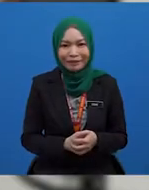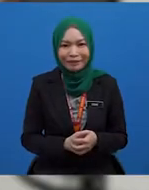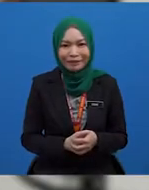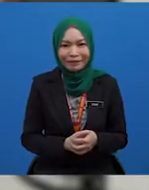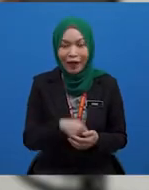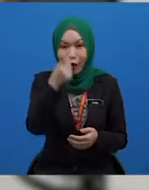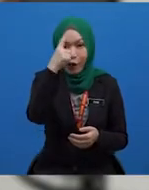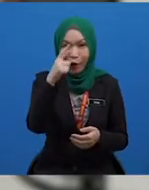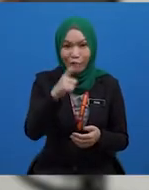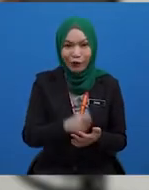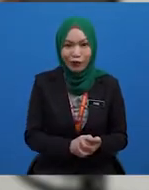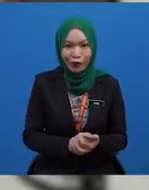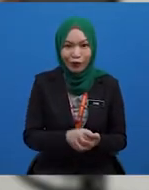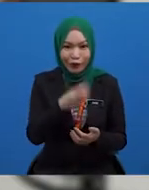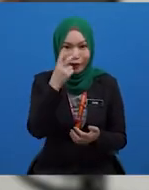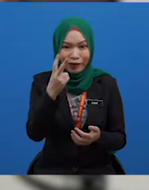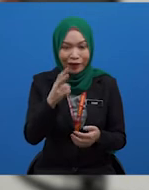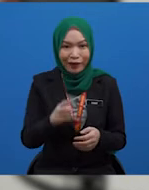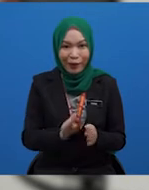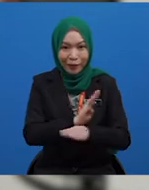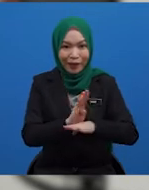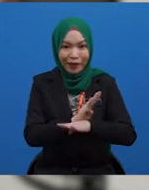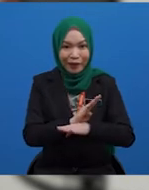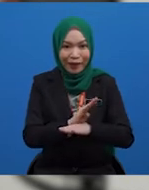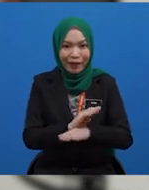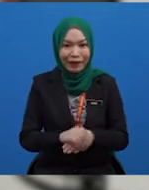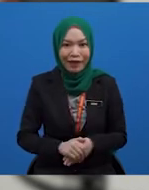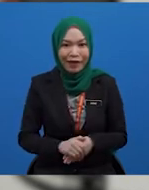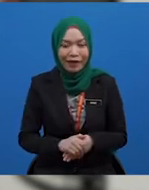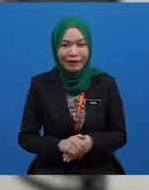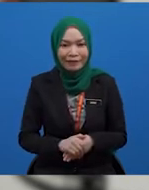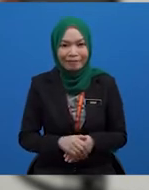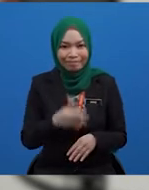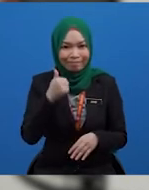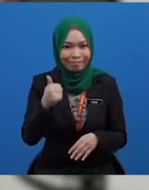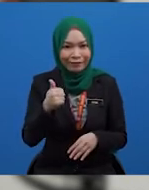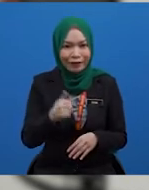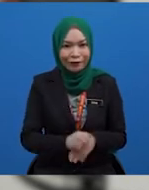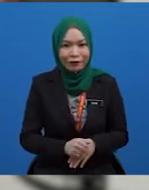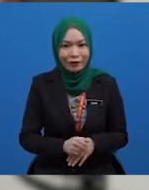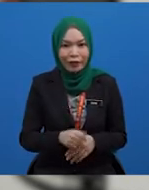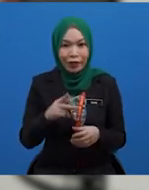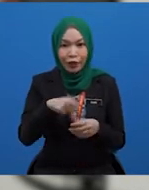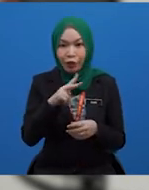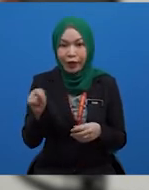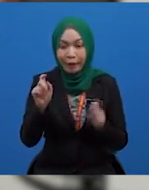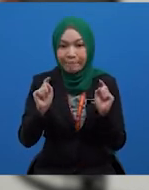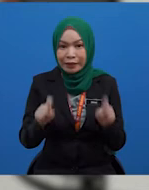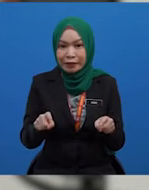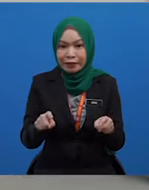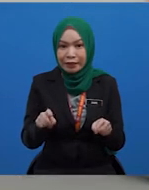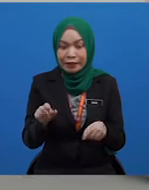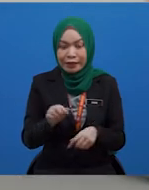Bagi memastikan perniagaan itu kekal dalam pasaran, sentiasa memenuhi keperluan permintaan